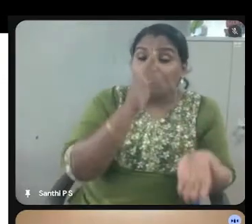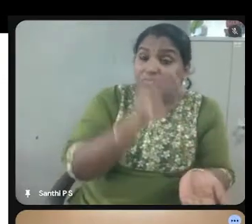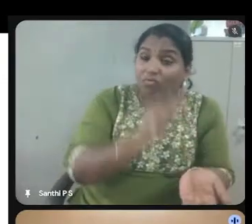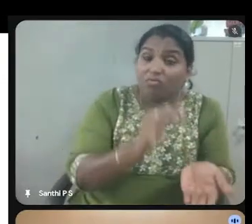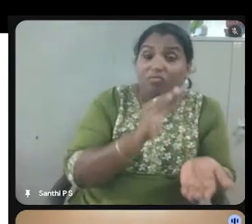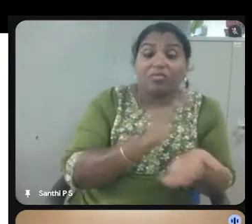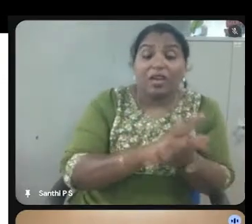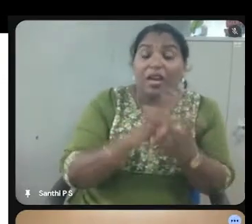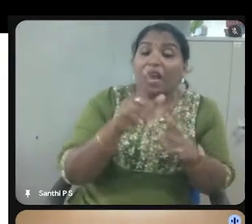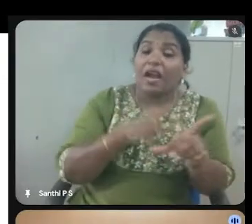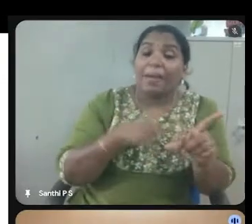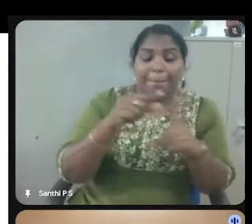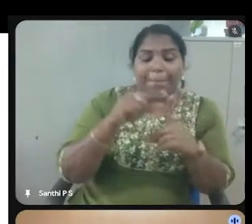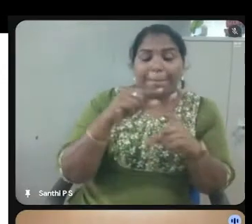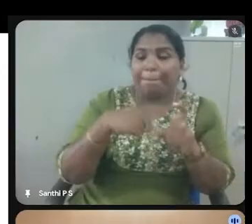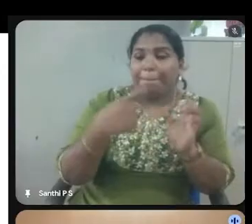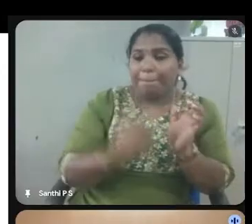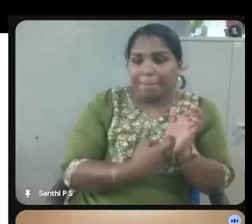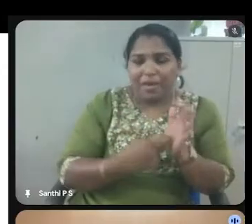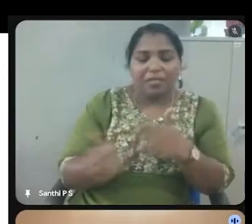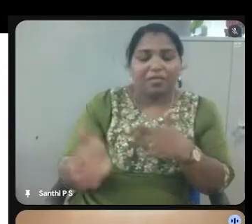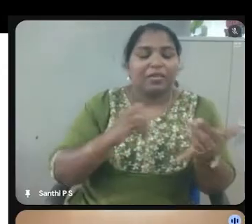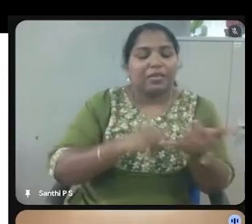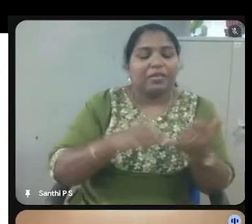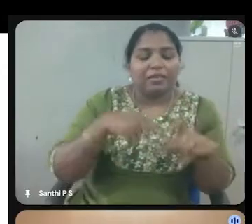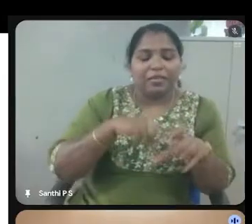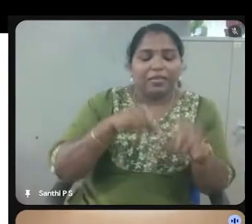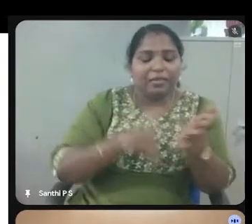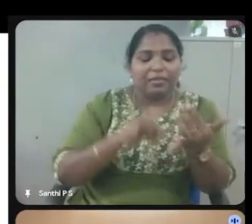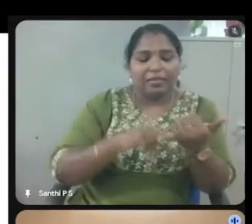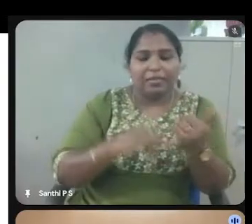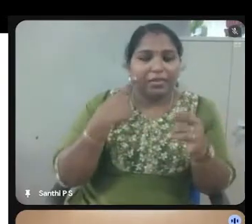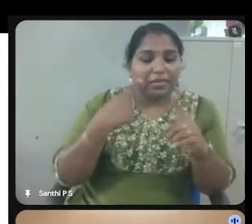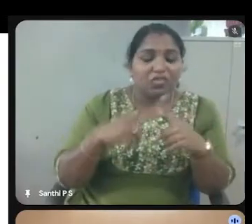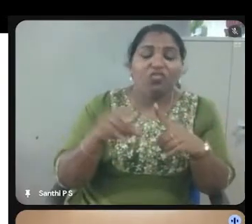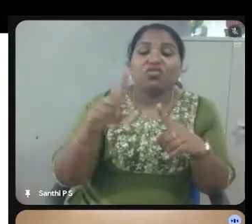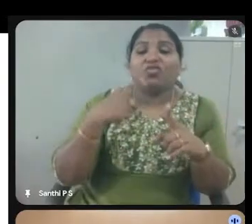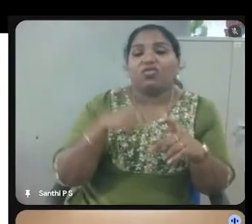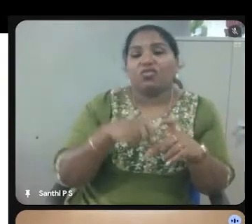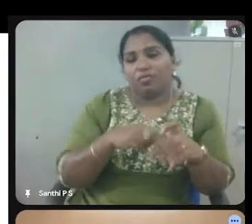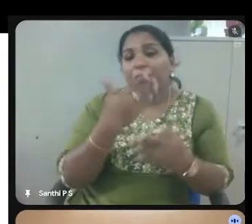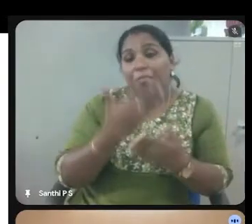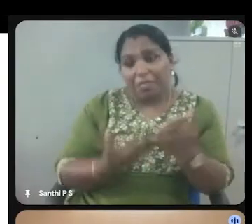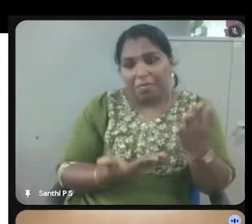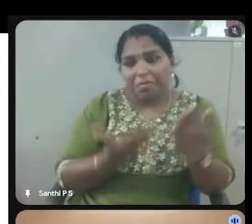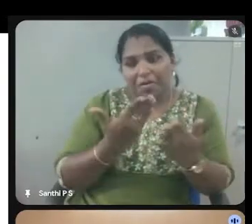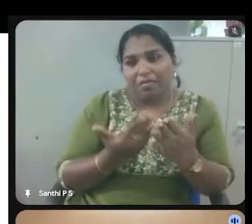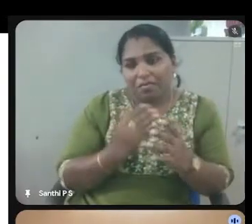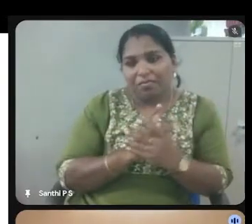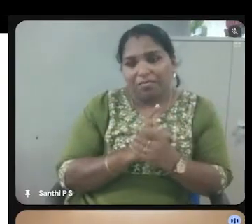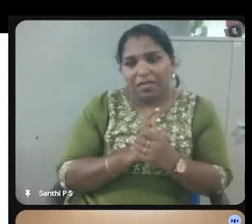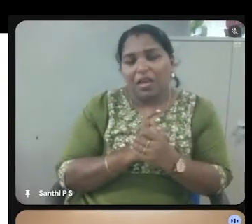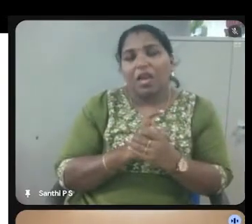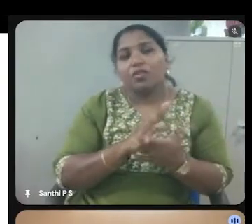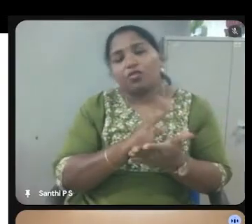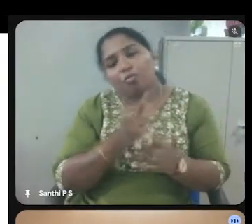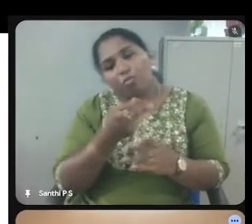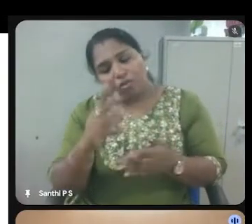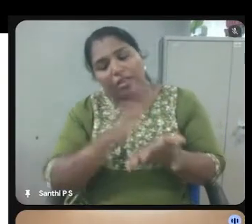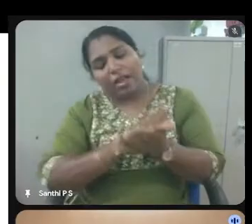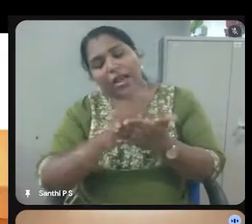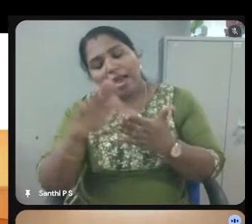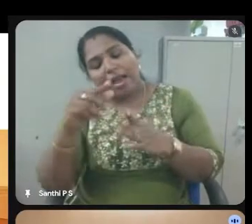ആവാം. അപ്പം ഇങ്ങനെ ചില കുട്ടികൾ മിക്സ്ഡ് ആയിട്ട് കാണിക്കാറുണ്ട്, ചില കാര്യങ്ങളോട് ഹൈപ്പറും ചില കാര്യങ്ങളോട് ഹൈപ്പോ ആയിട്ട് കാണിക്കാറുണ്ട്. അങ്ങനെ പല രീതിയിലായിരിക്കും